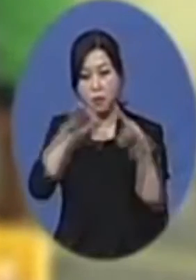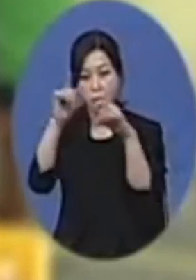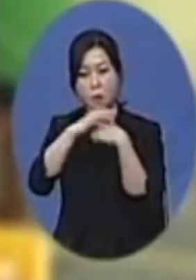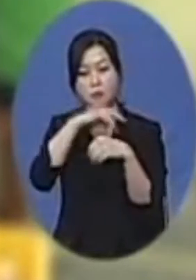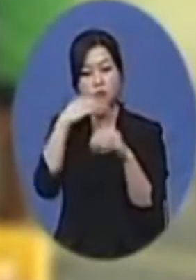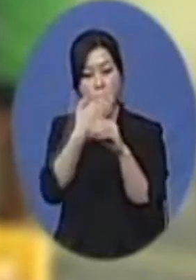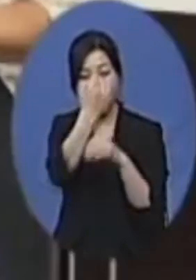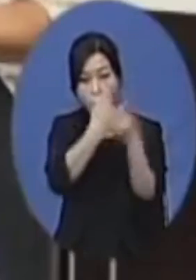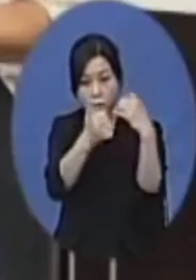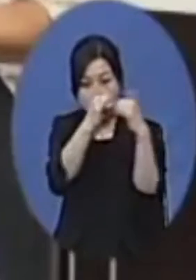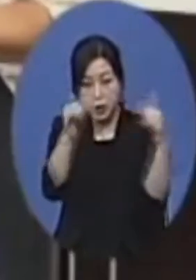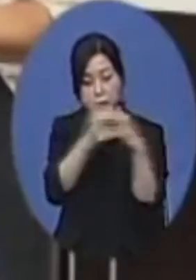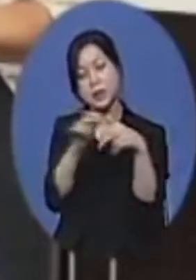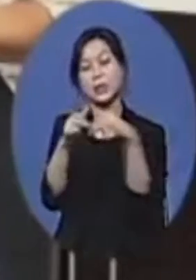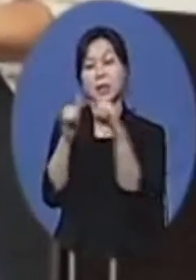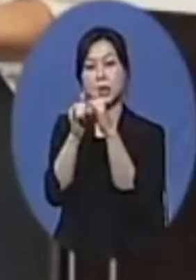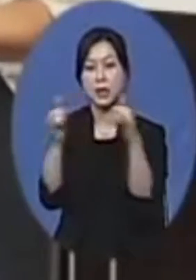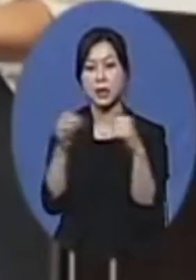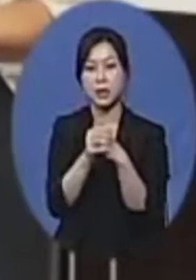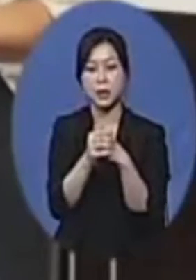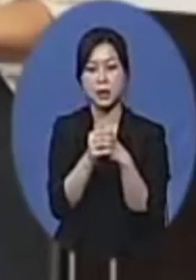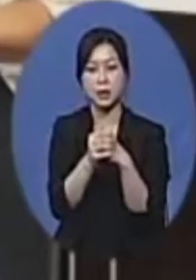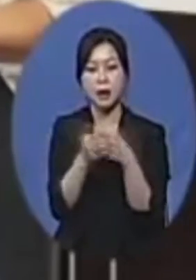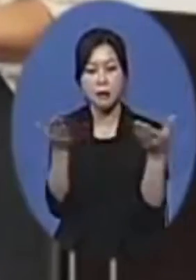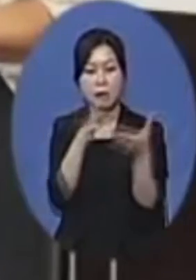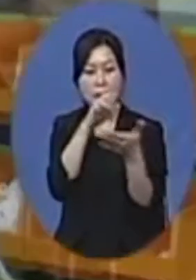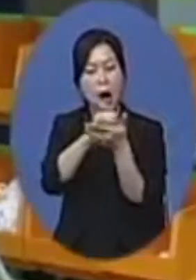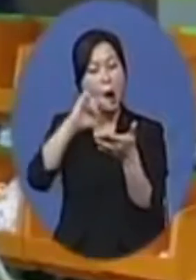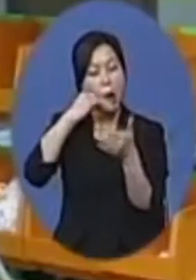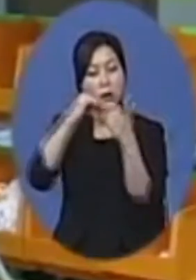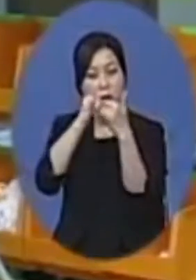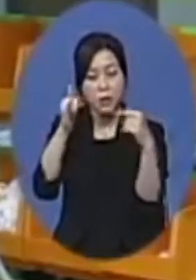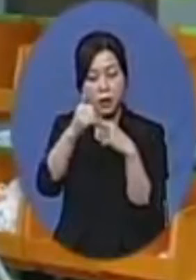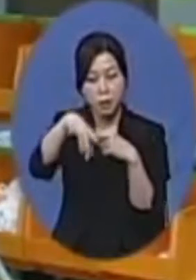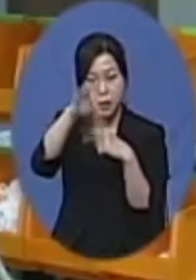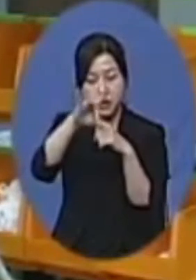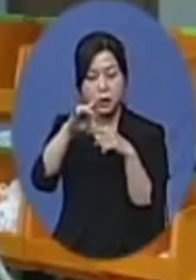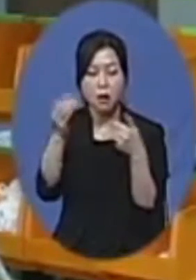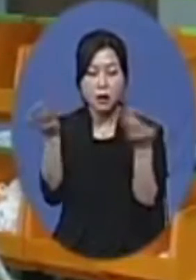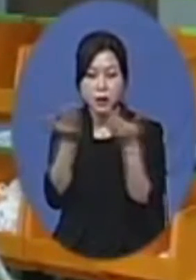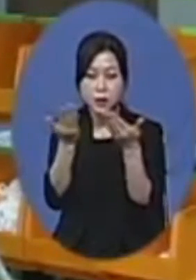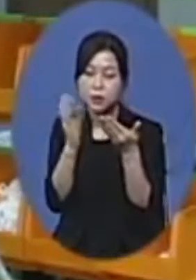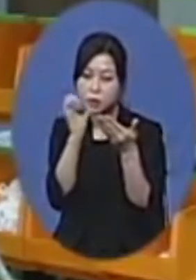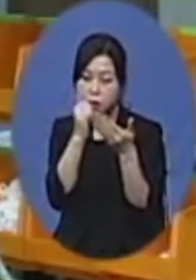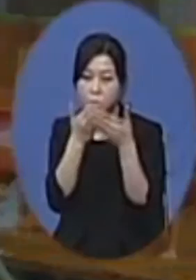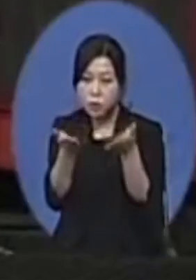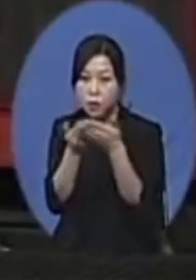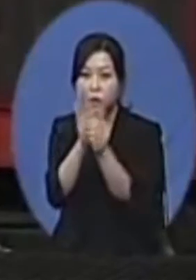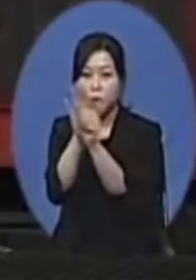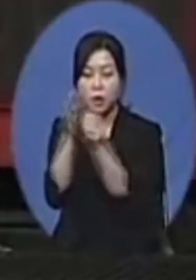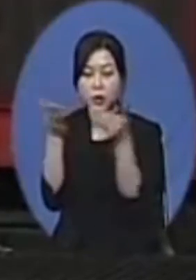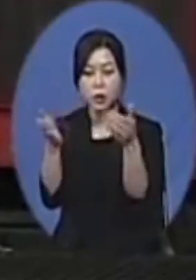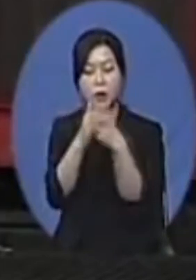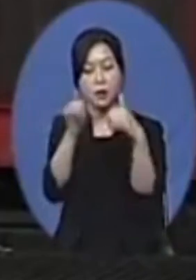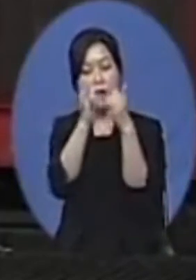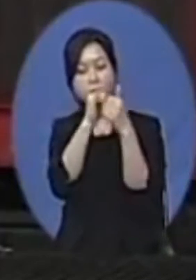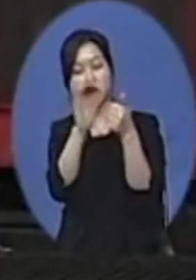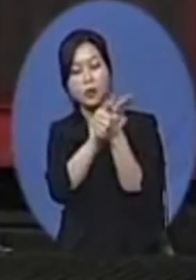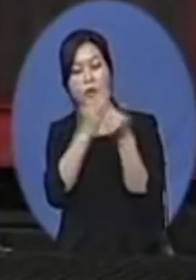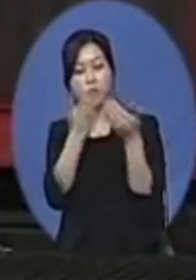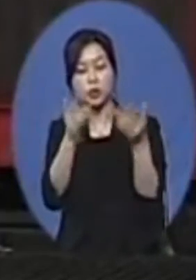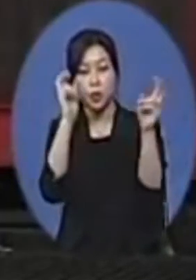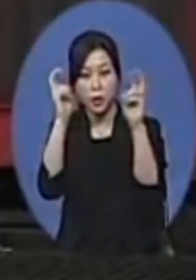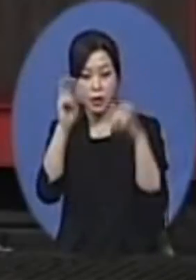이탈 주민, 장애인 등 취약계층에게 우선 일자리를 제공하는 기업 또는 사회적 서비스를 제공하는